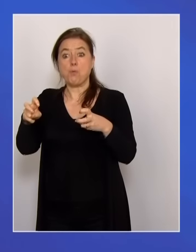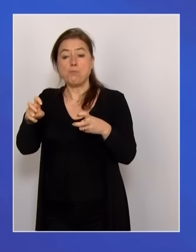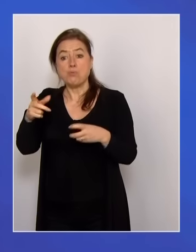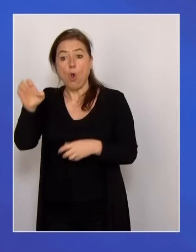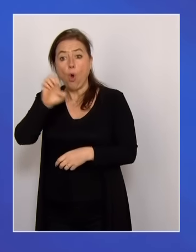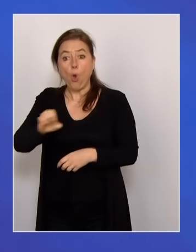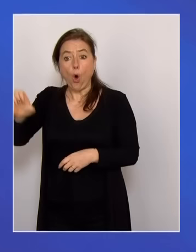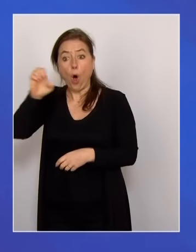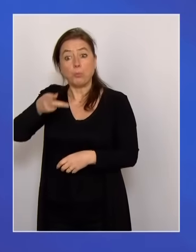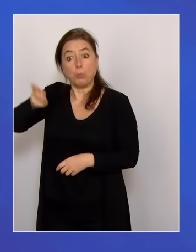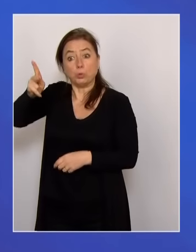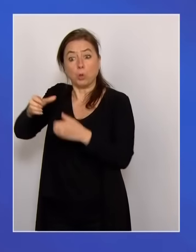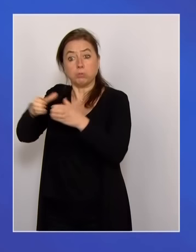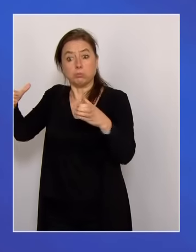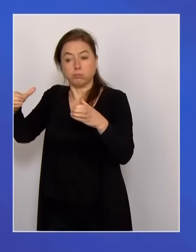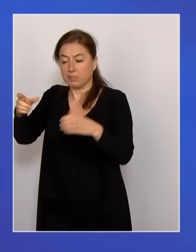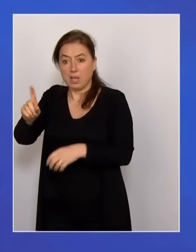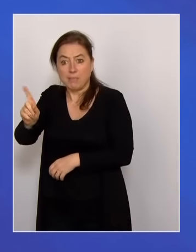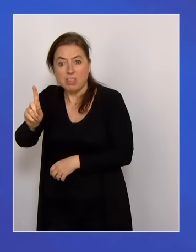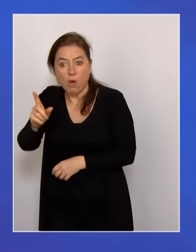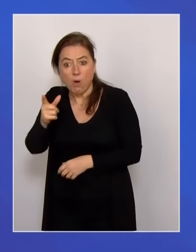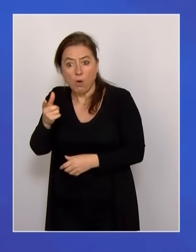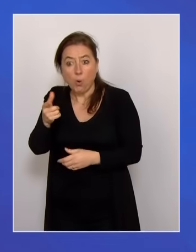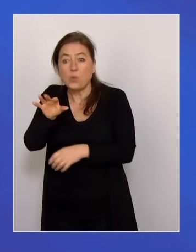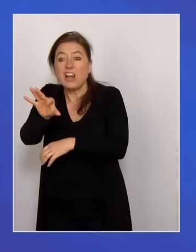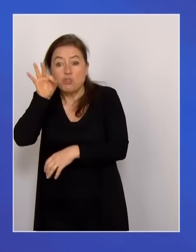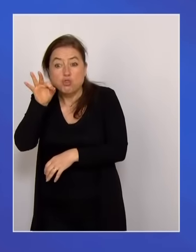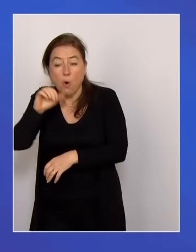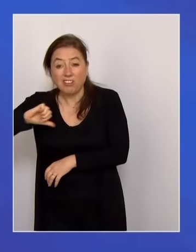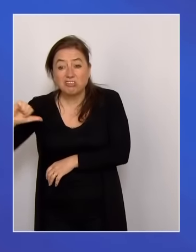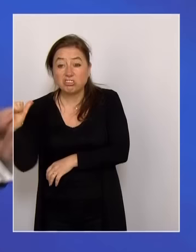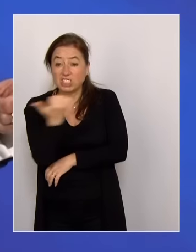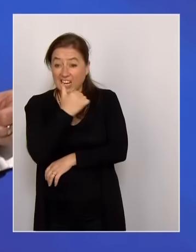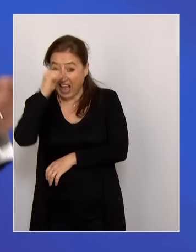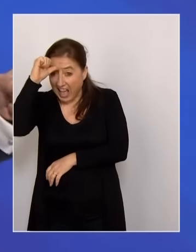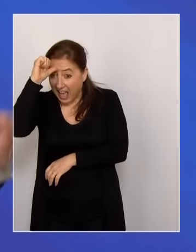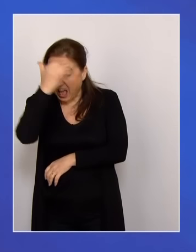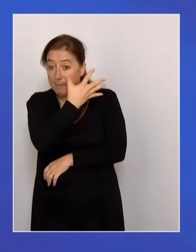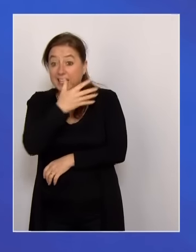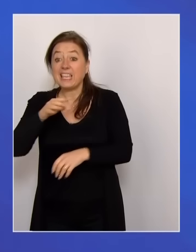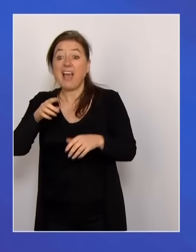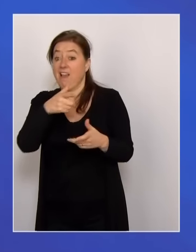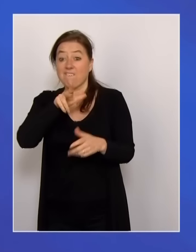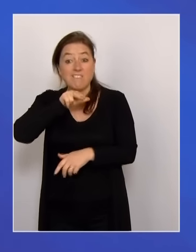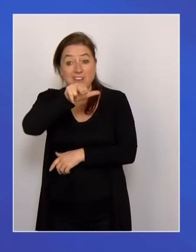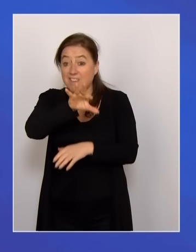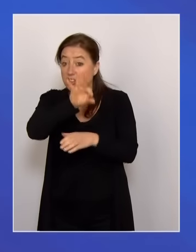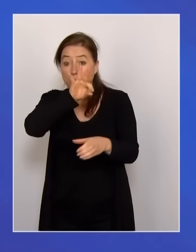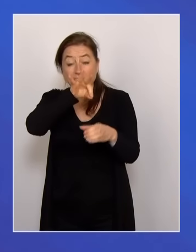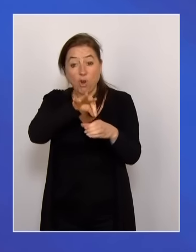a le choix cette année les britanniques vont choisir leur avenir les américains vont choisir leur avenir le 9 juin les européens aussi